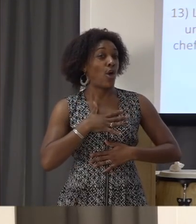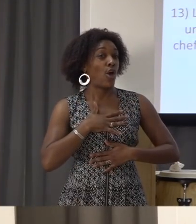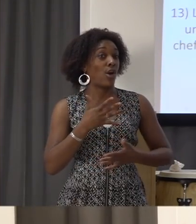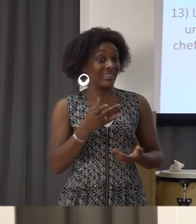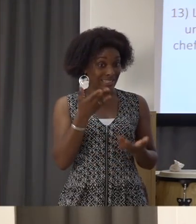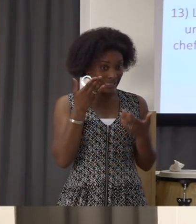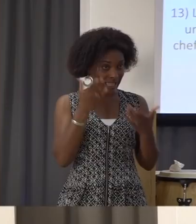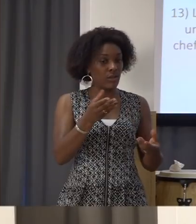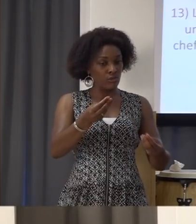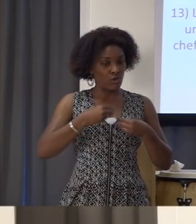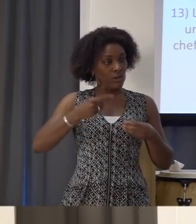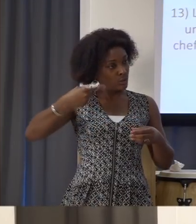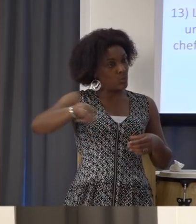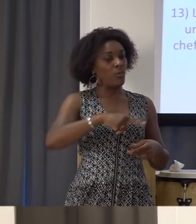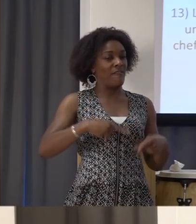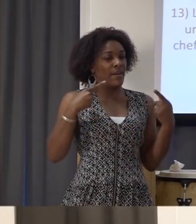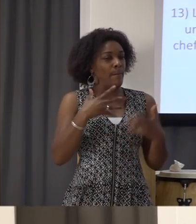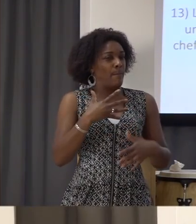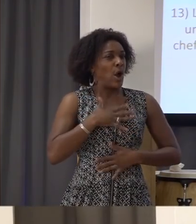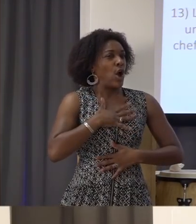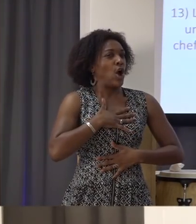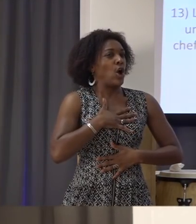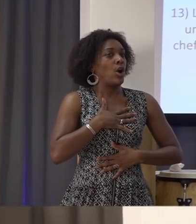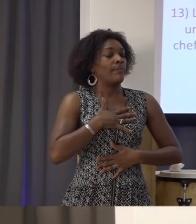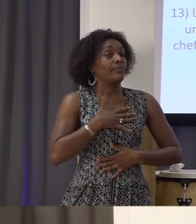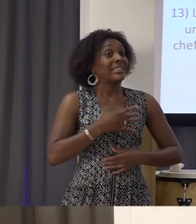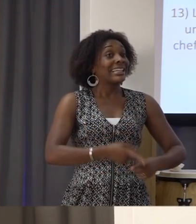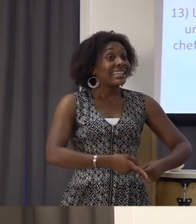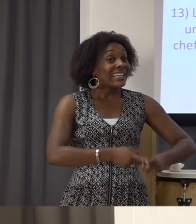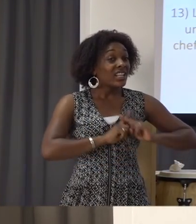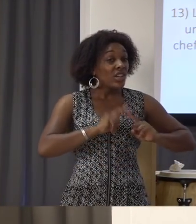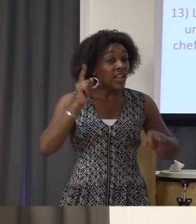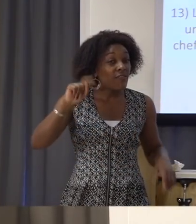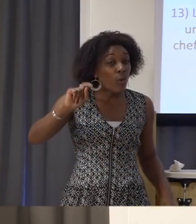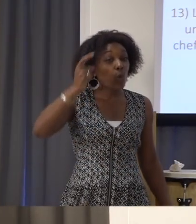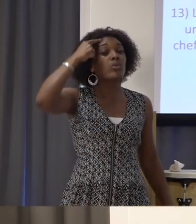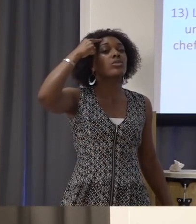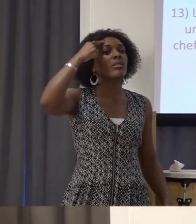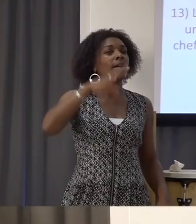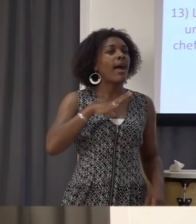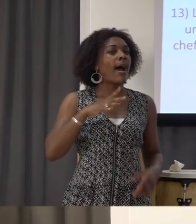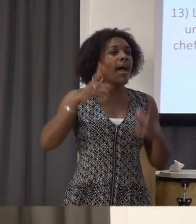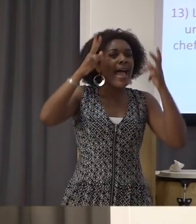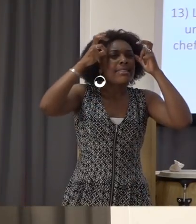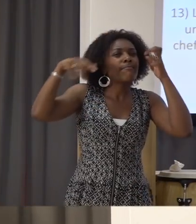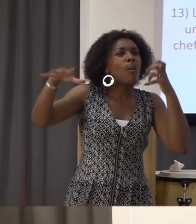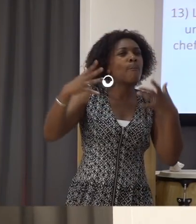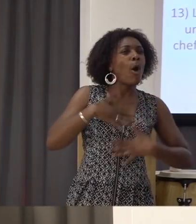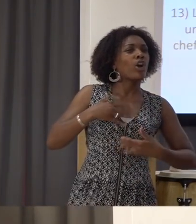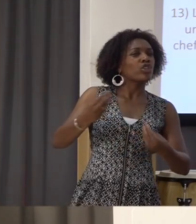nos vies. Et le chrétien doit prendre conscience de cette chose.